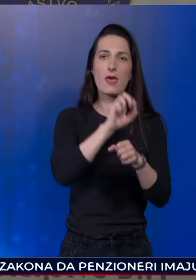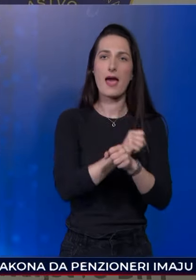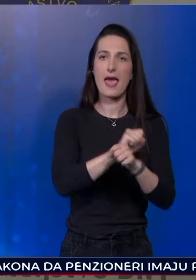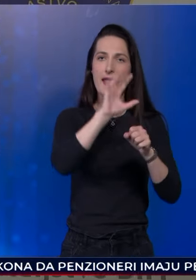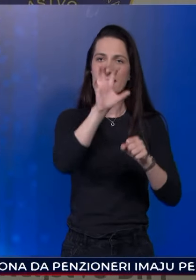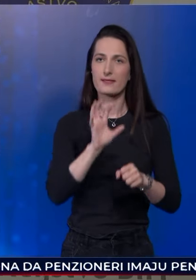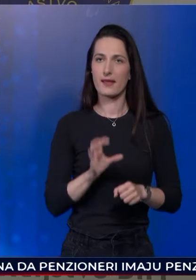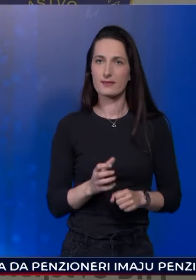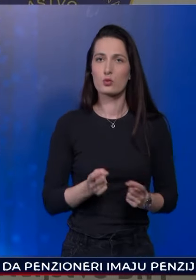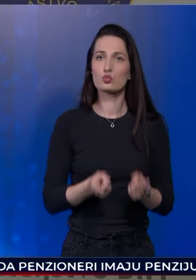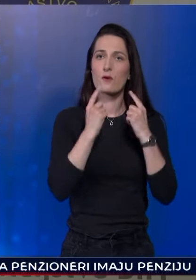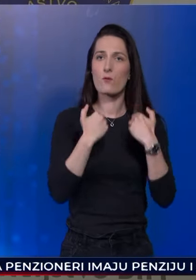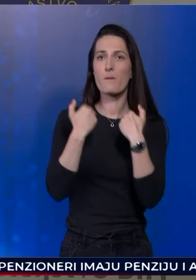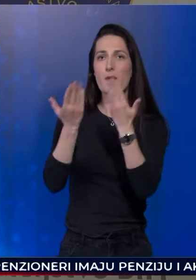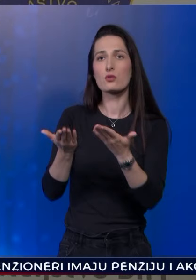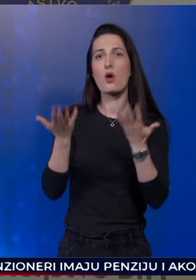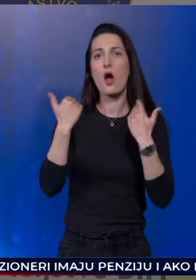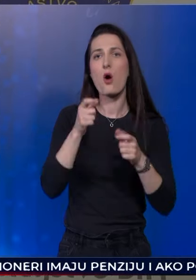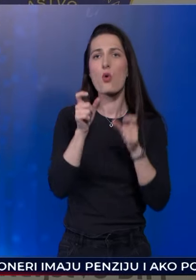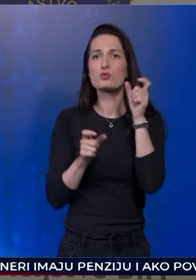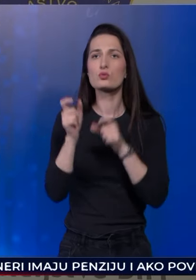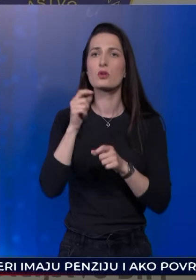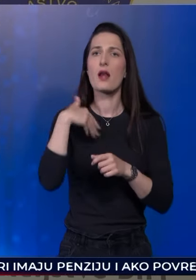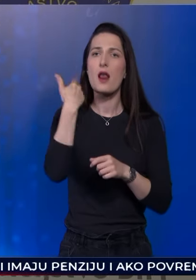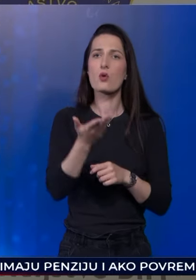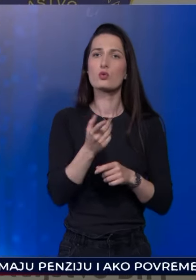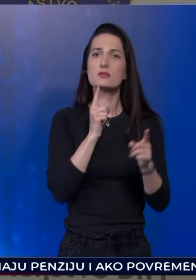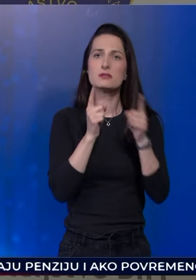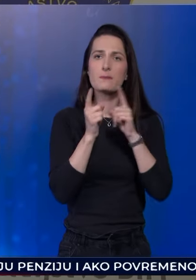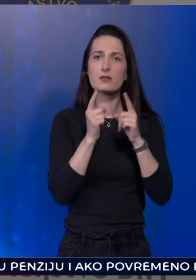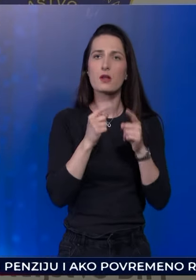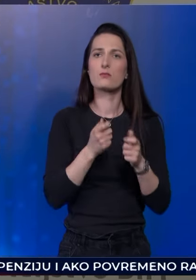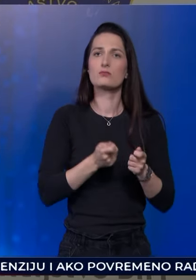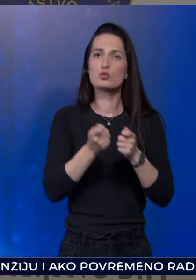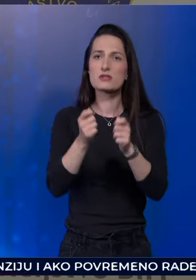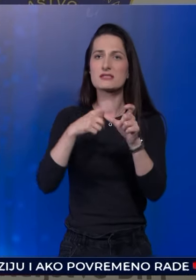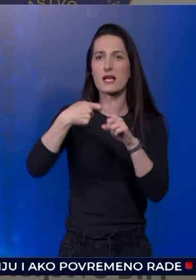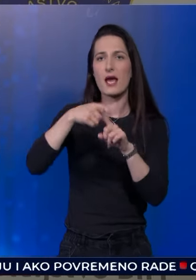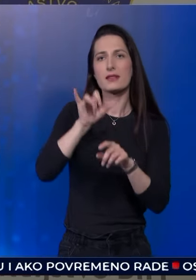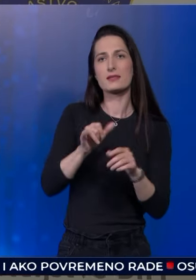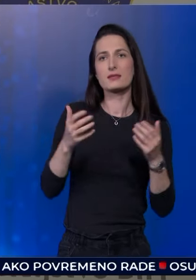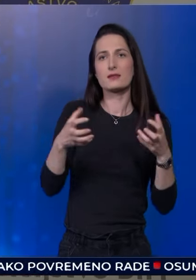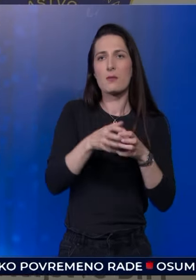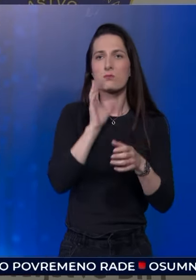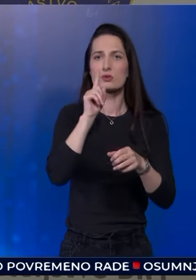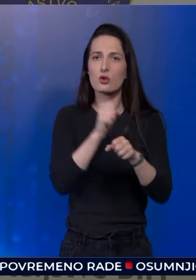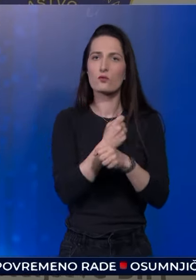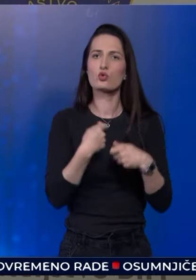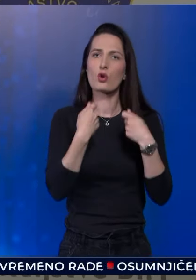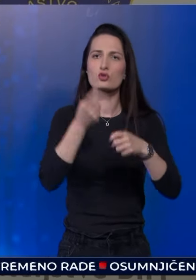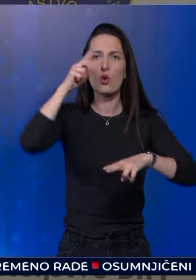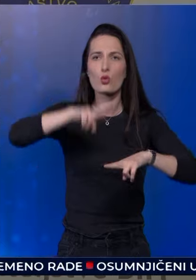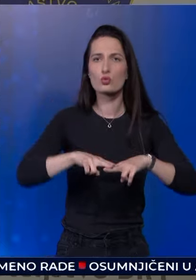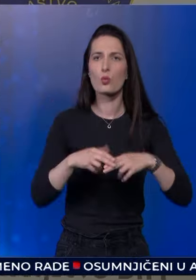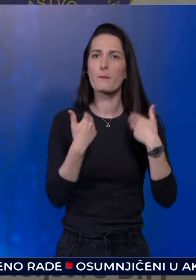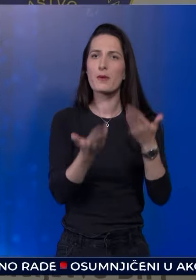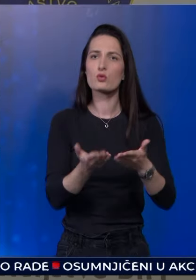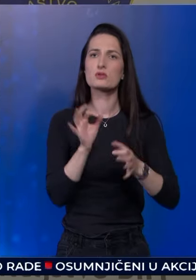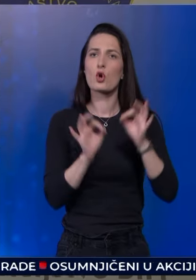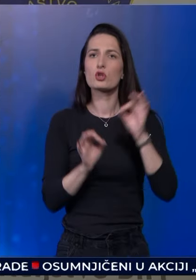što ispita osumnjičene, postupajuće tužiteljice iz Sky Teama tužiteljstva BiH donijeće odluku o prijedlogu za određivanje mjere pritvora ili mjera zabrane, kao i